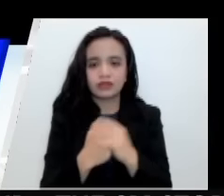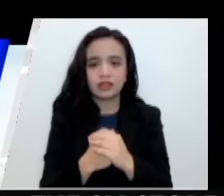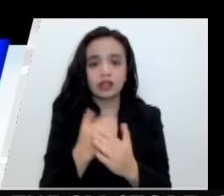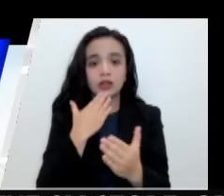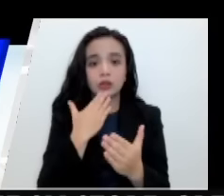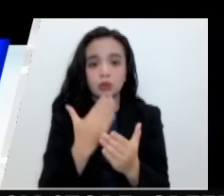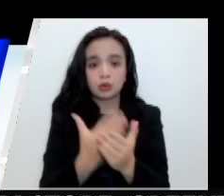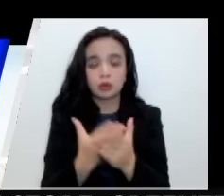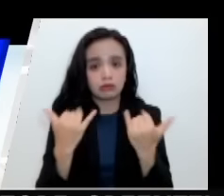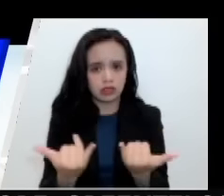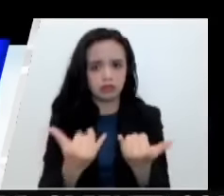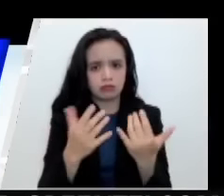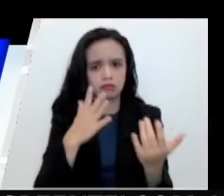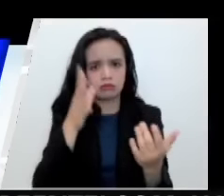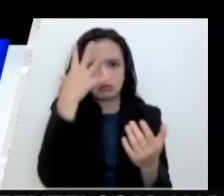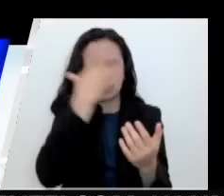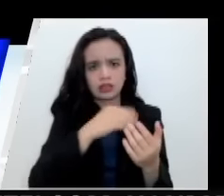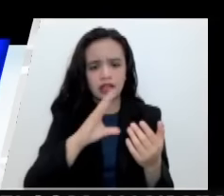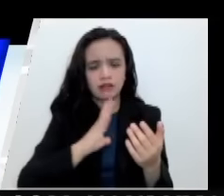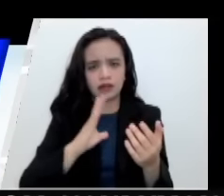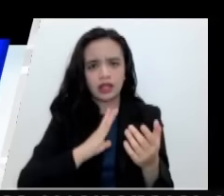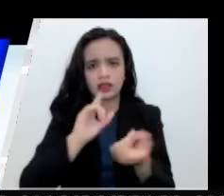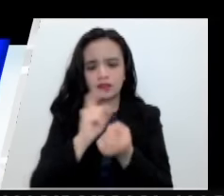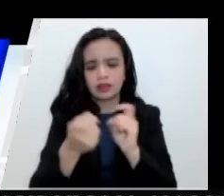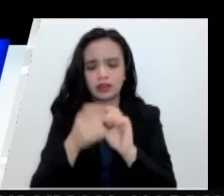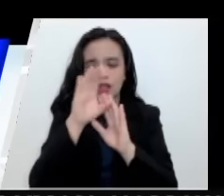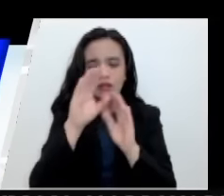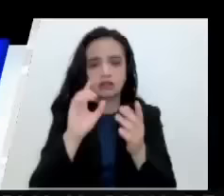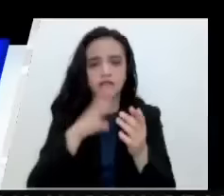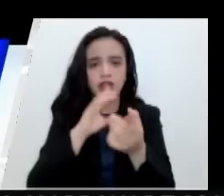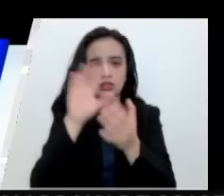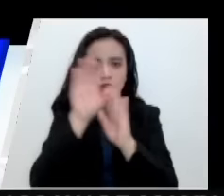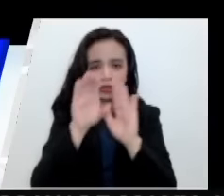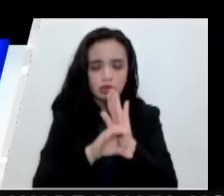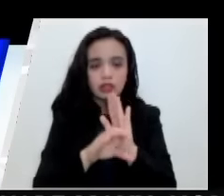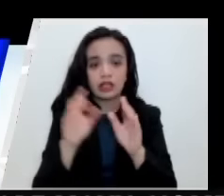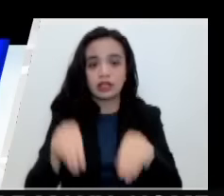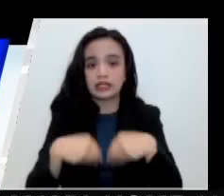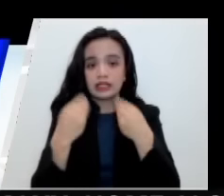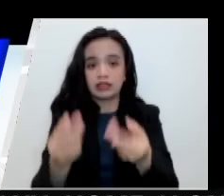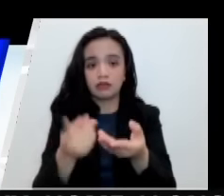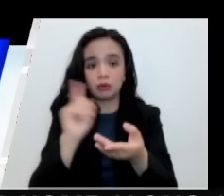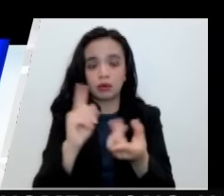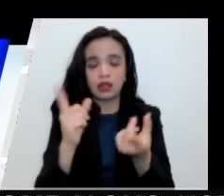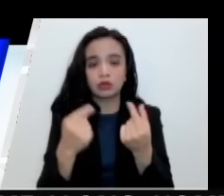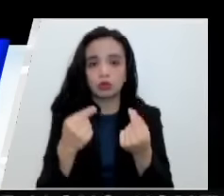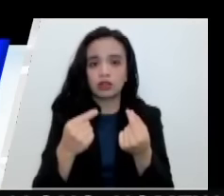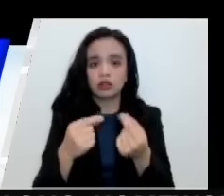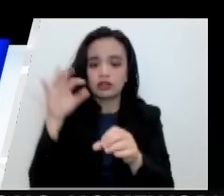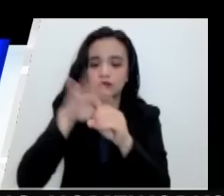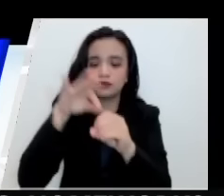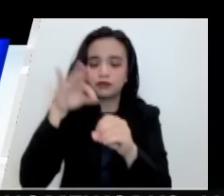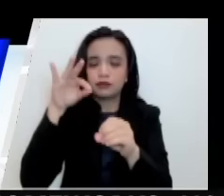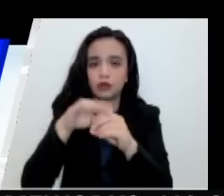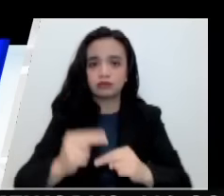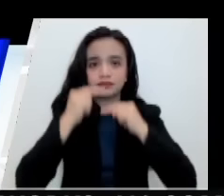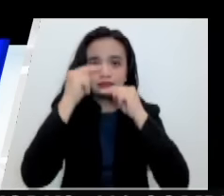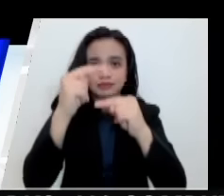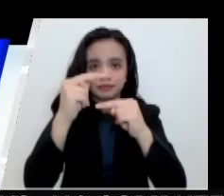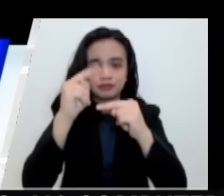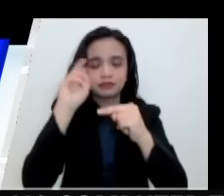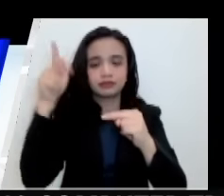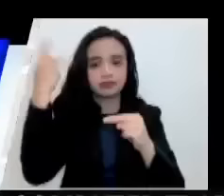bansa na nagbibigay kapangyarihan sa publiko na maglukluk ng opisyal sa pwesto. Ang end result nito is